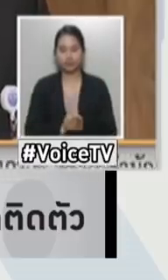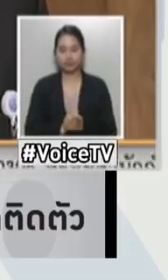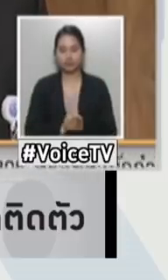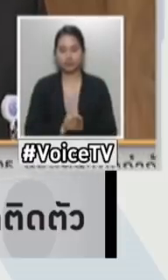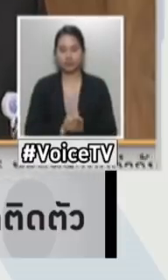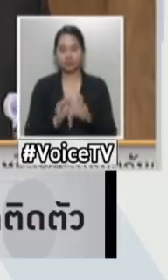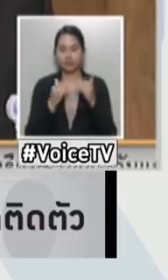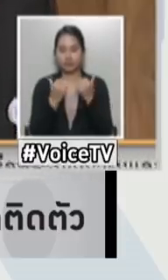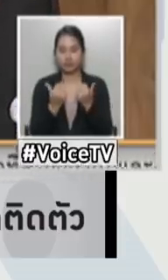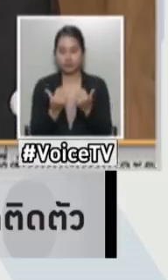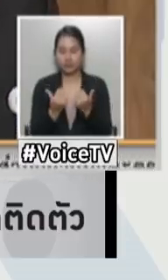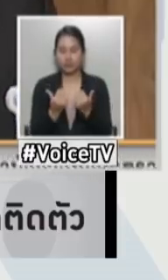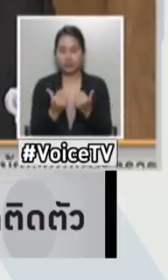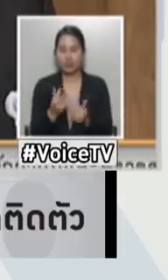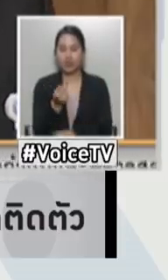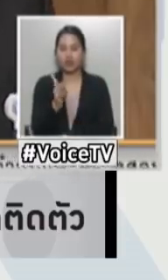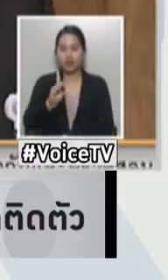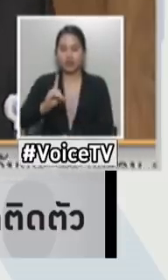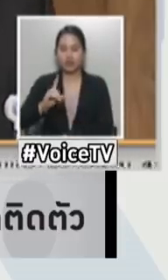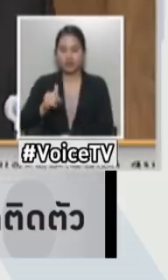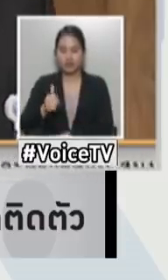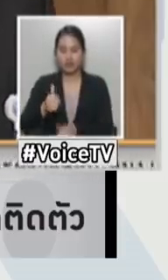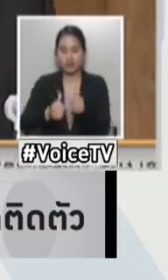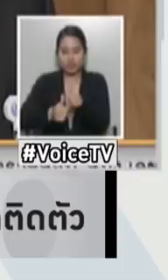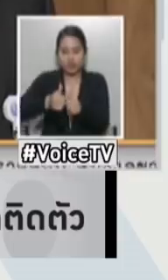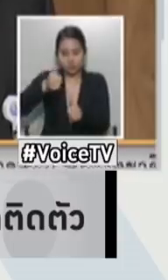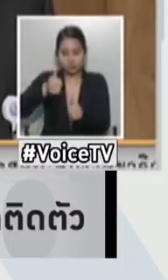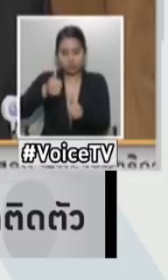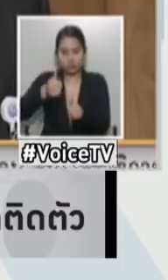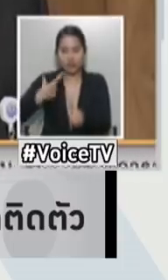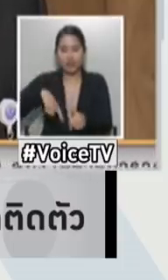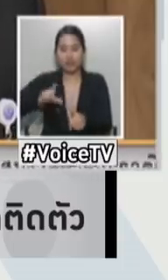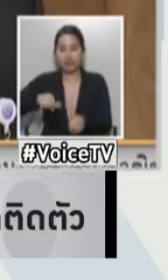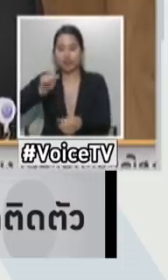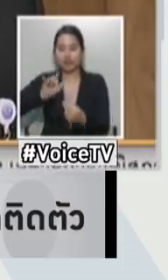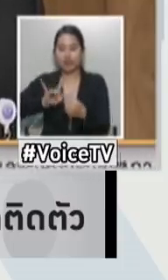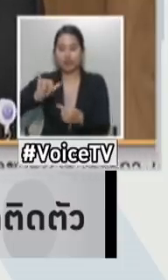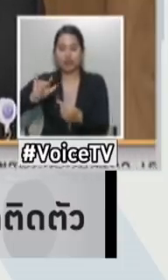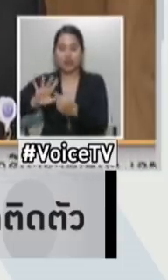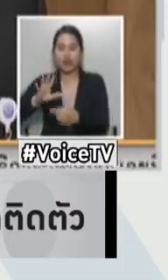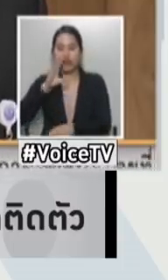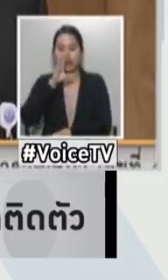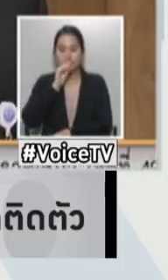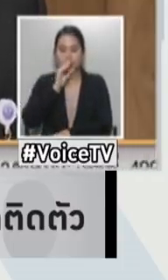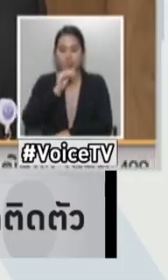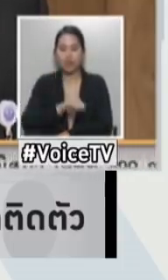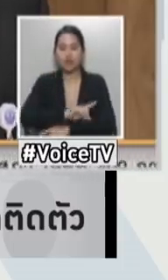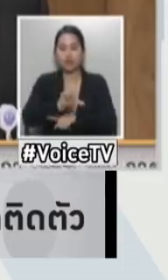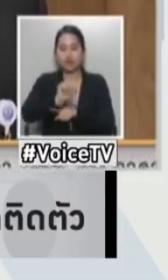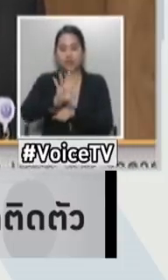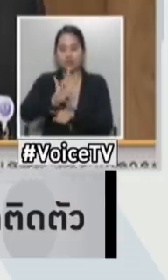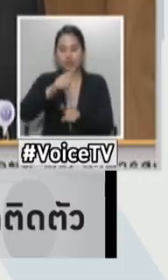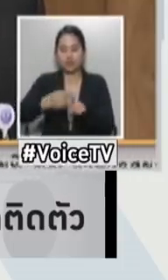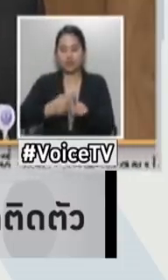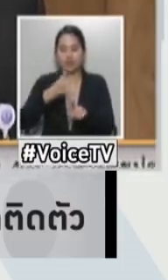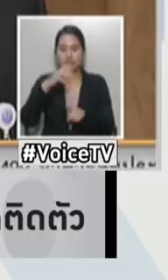ให้เสื่อมเสียชื่อเสียง ถูก ไหม แต่นี่คือยังไม่มีอะไรเลยก็คือเนี่ยไปฟ้องปอทแล้วนี ่ใช่ใช่ นะไปฟ้องป